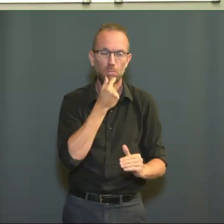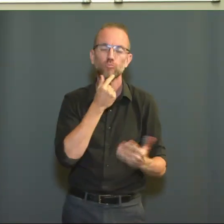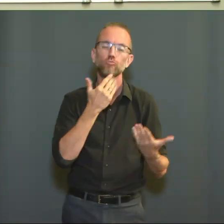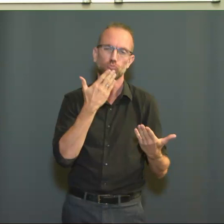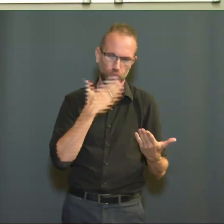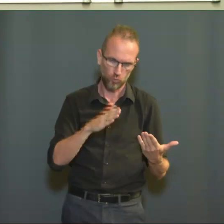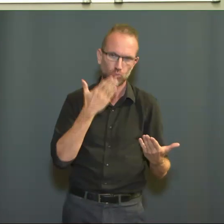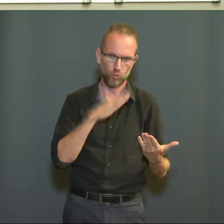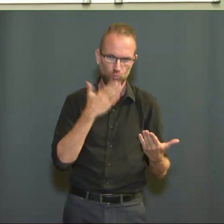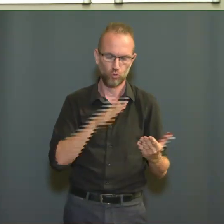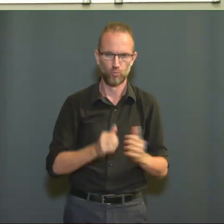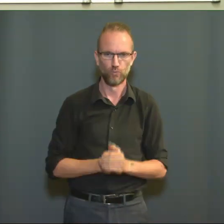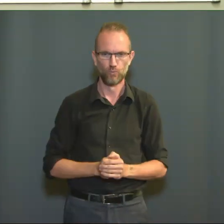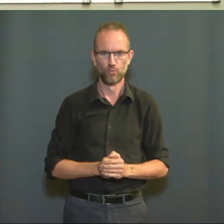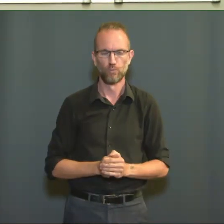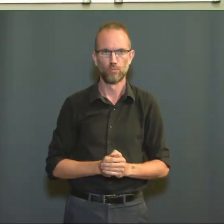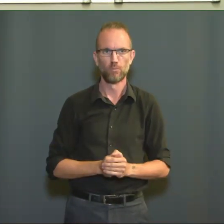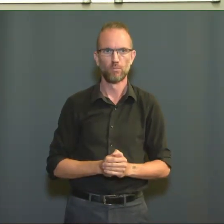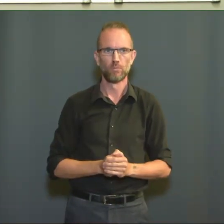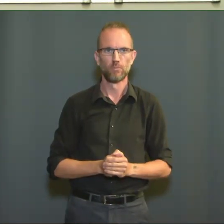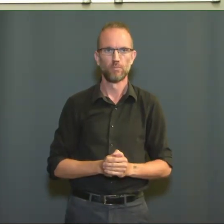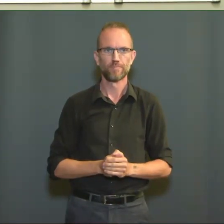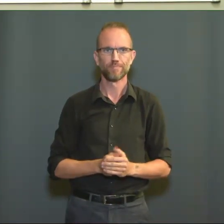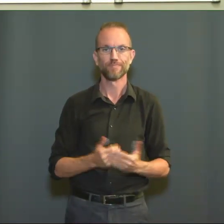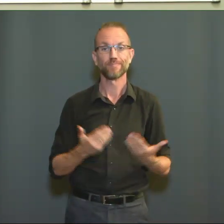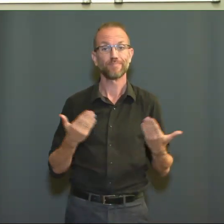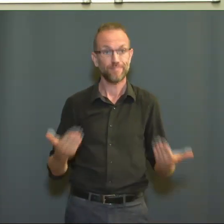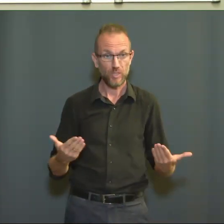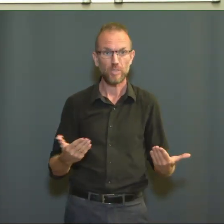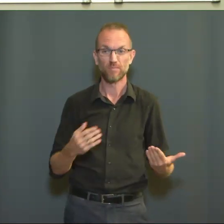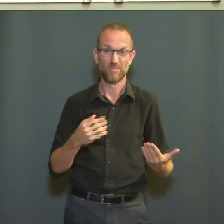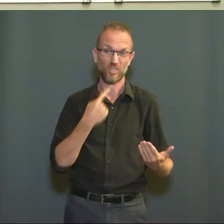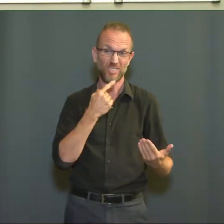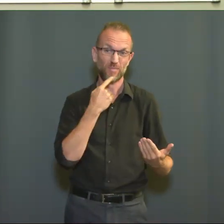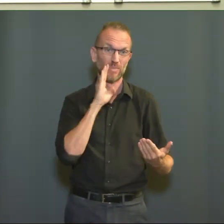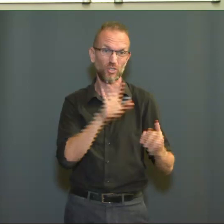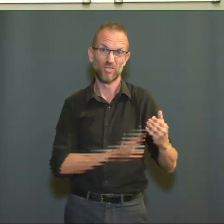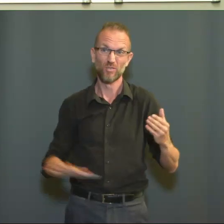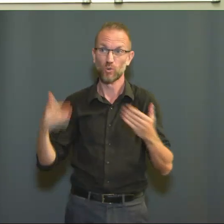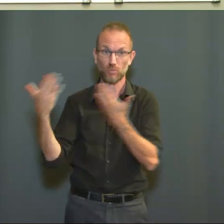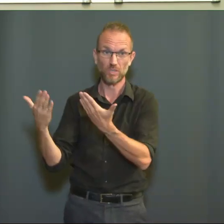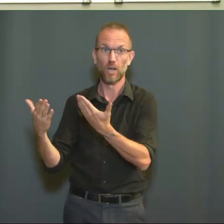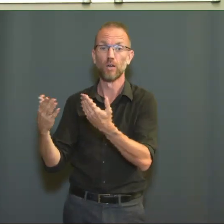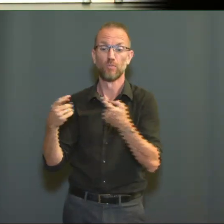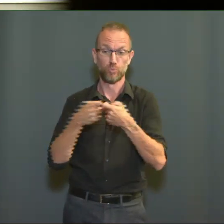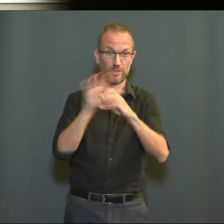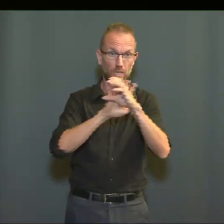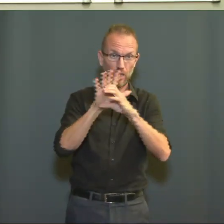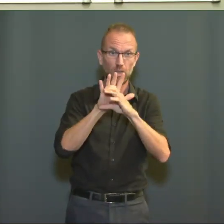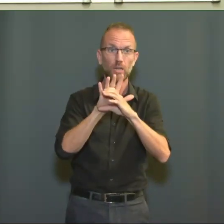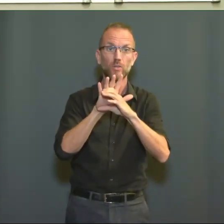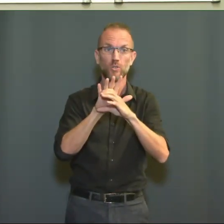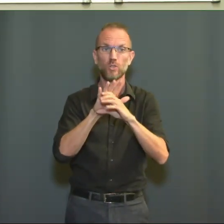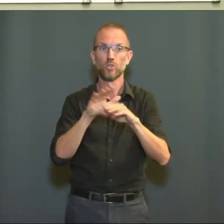parlé au niveau national, il faut quand même bien préciser qu'au niveau de Bruxelles capitale actuellement, le taux de positivité des tests